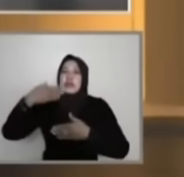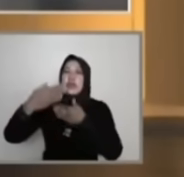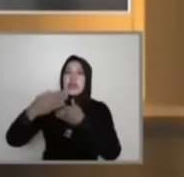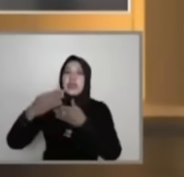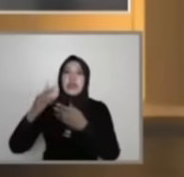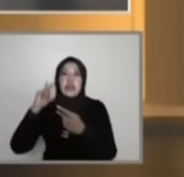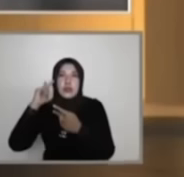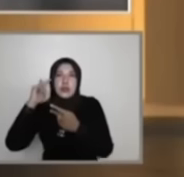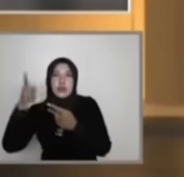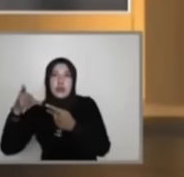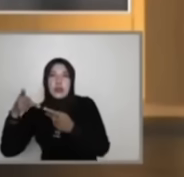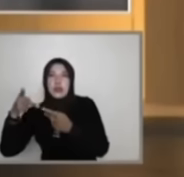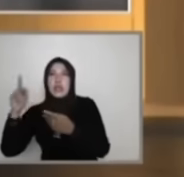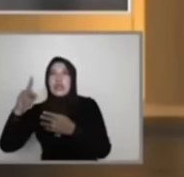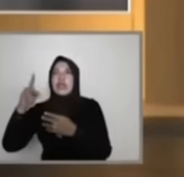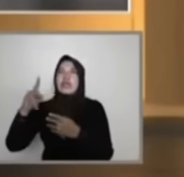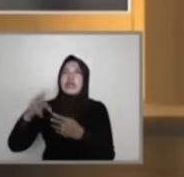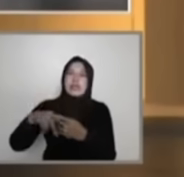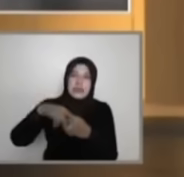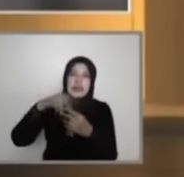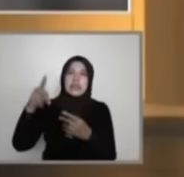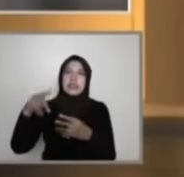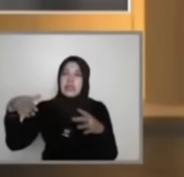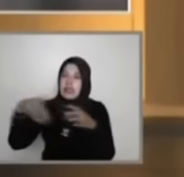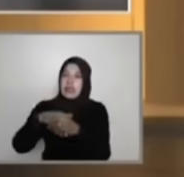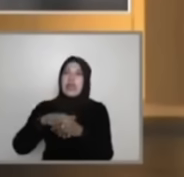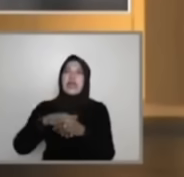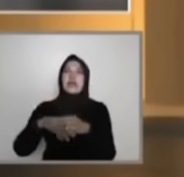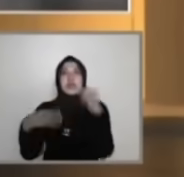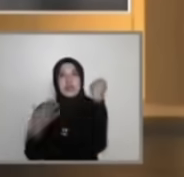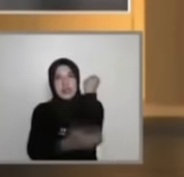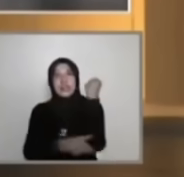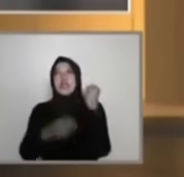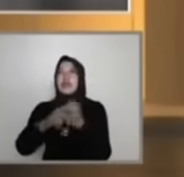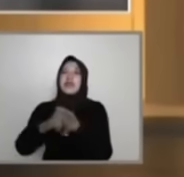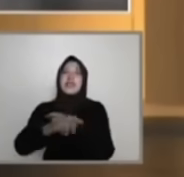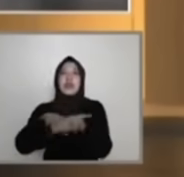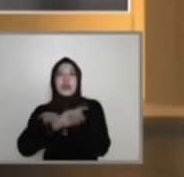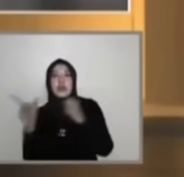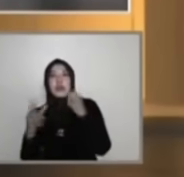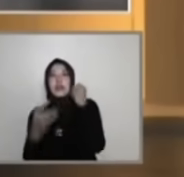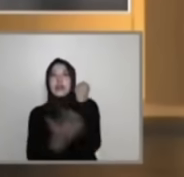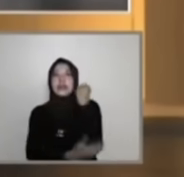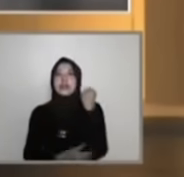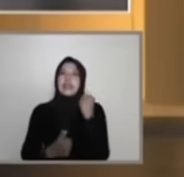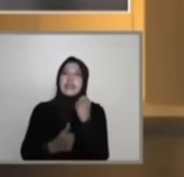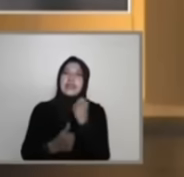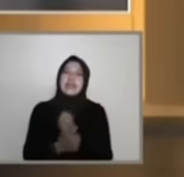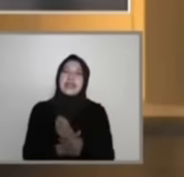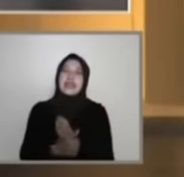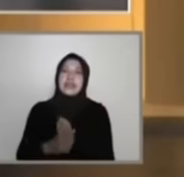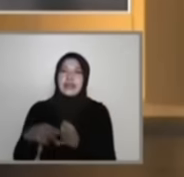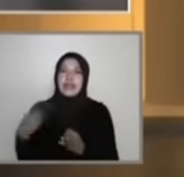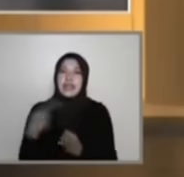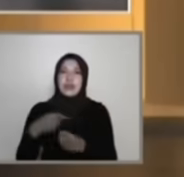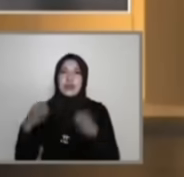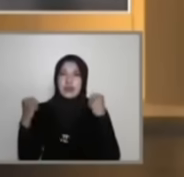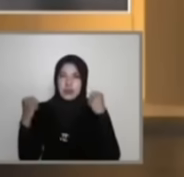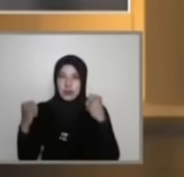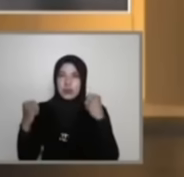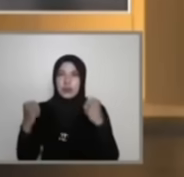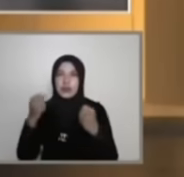tidak hanya dalam negeri tapi juga ke Timur Tengah. Dan tentu juga kita